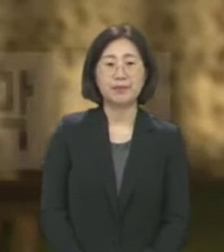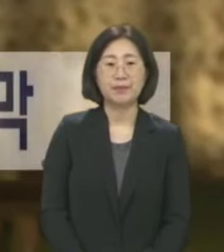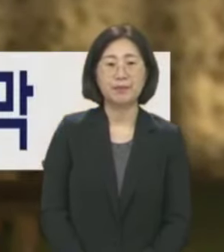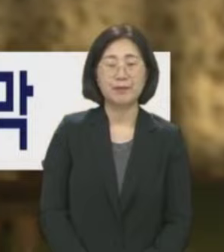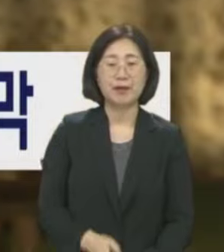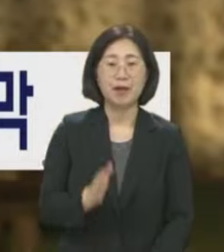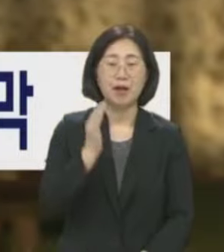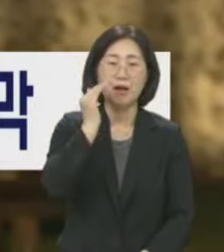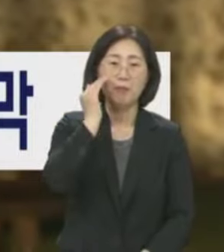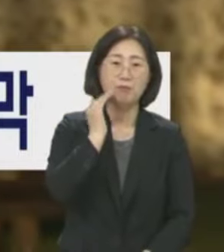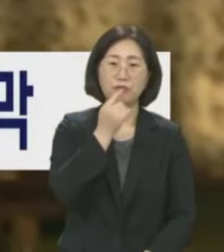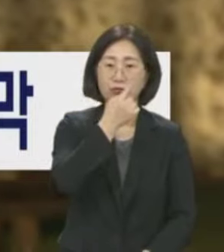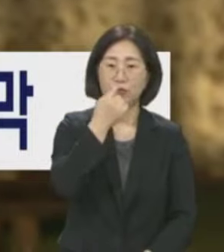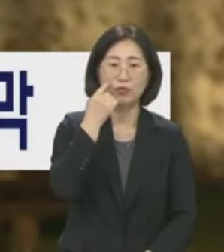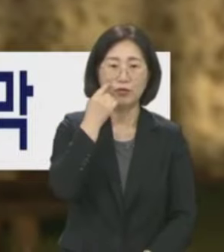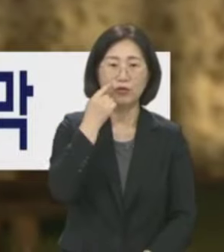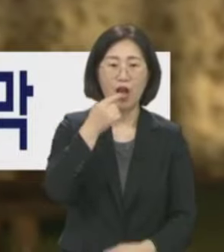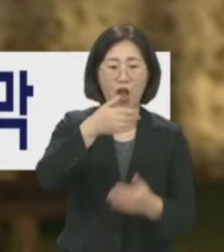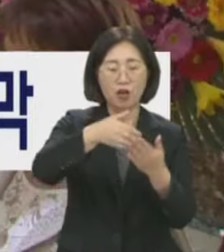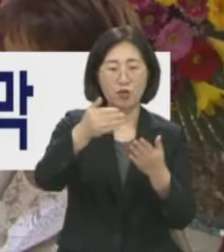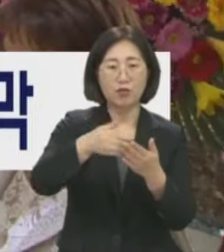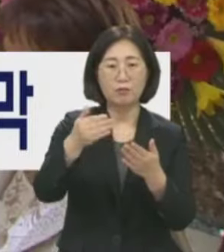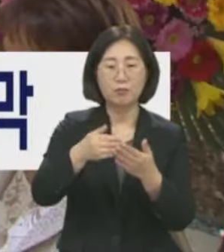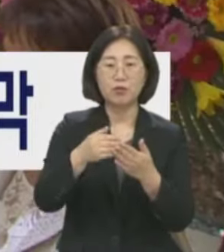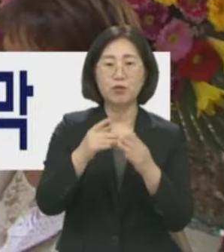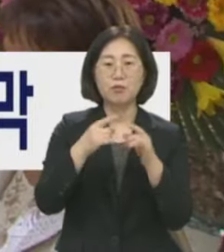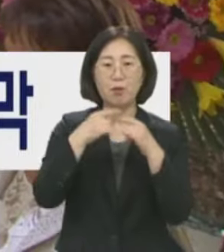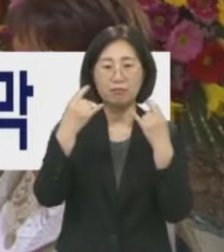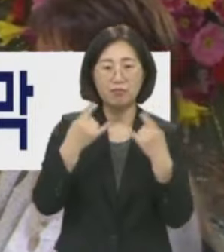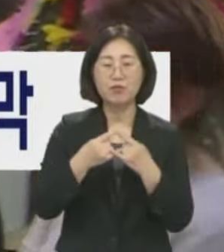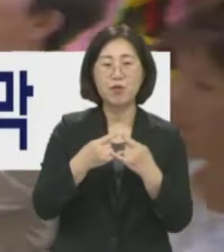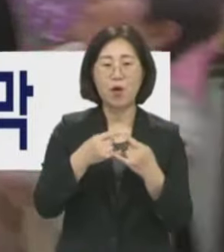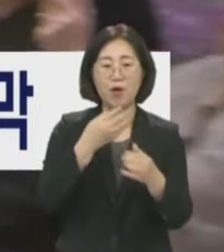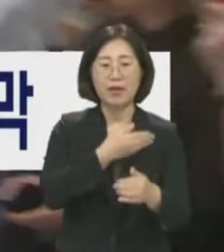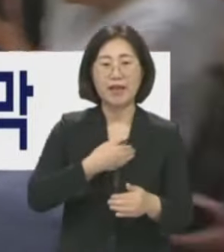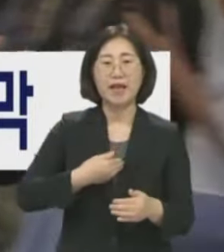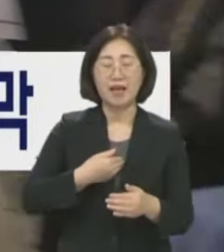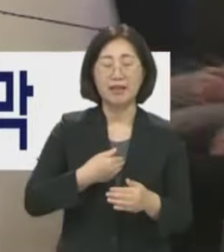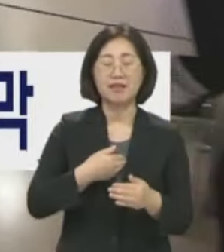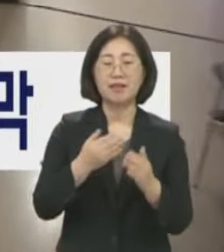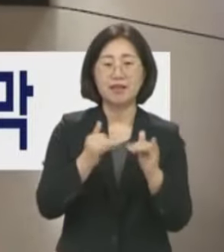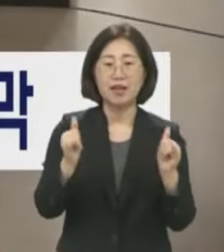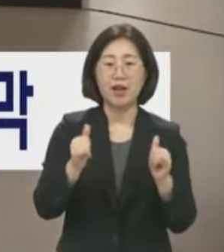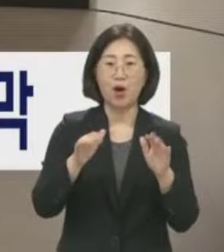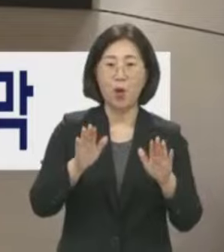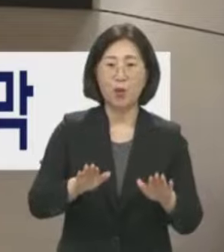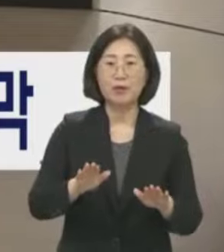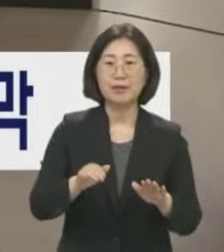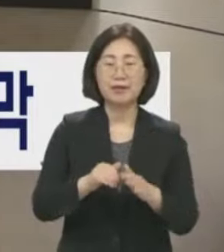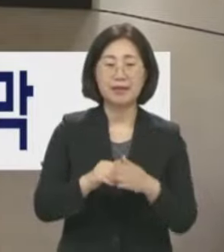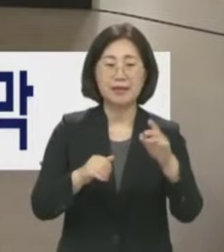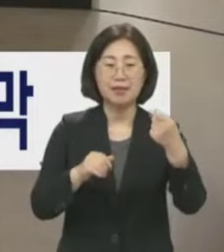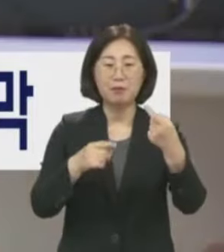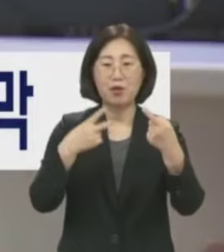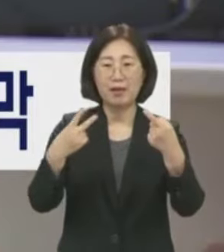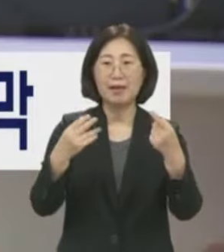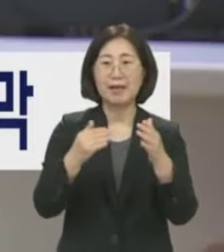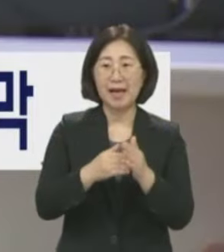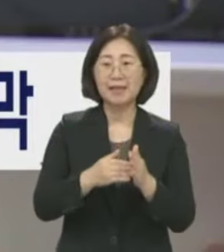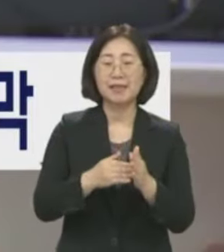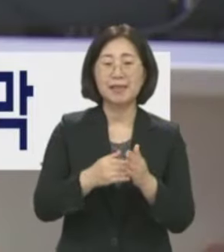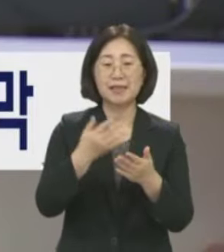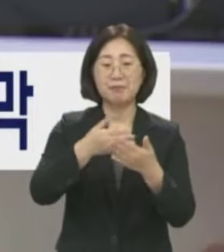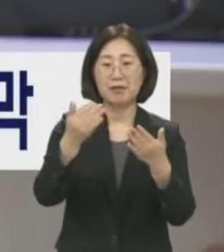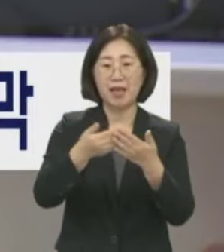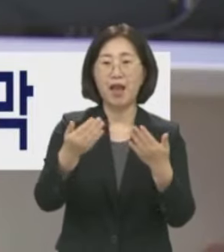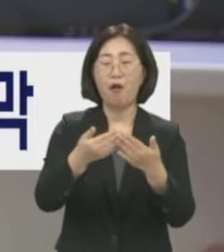푸른 눈의 수목, 이응로와 프랑스 제자들 기획전이 이응로 미술관에서 오늘부터 오는 11월 2일까지 열립니다.